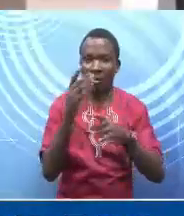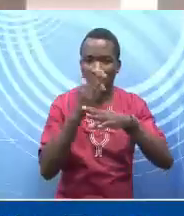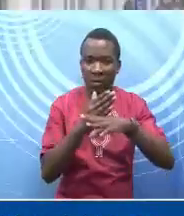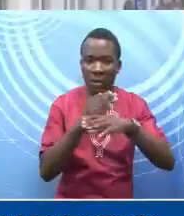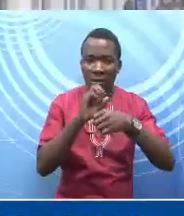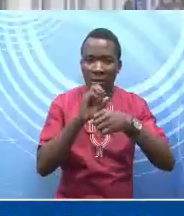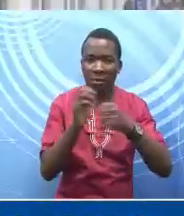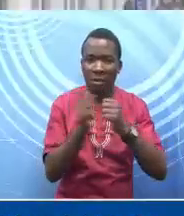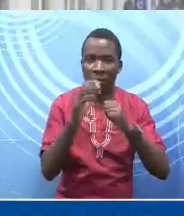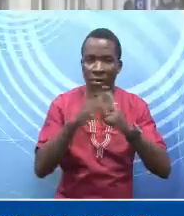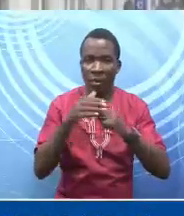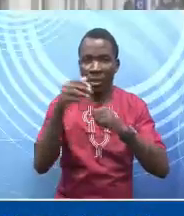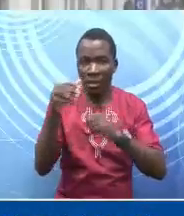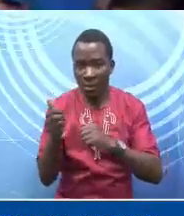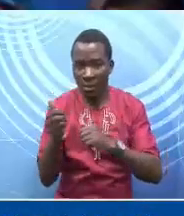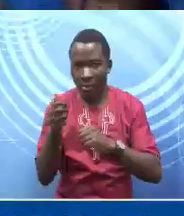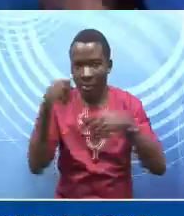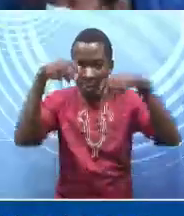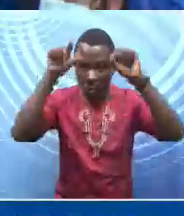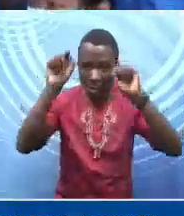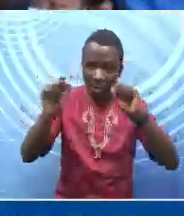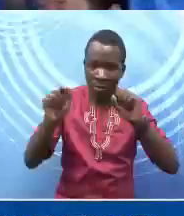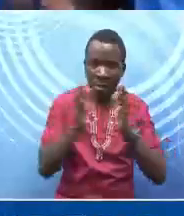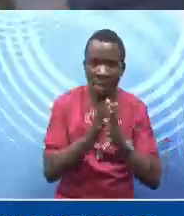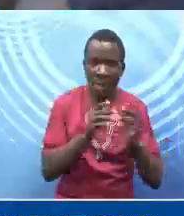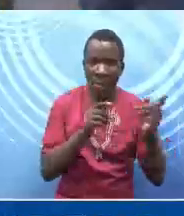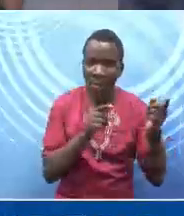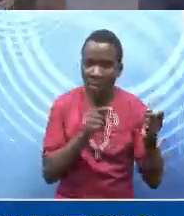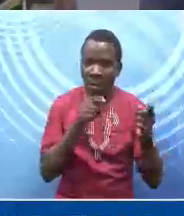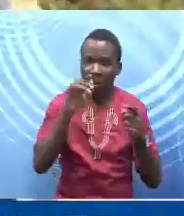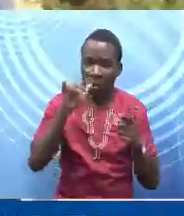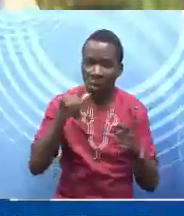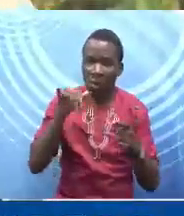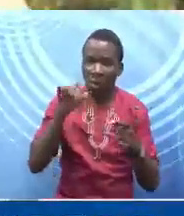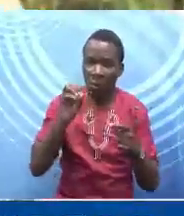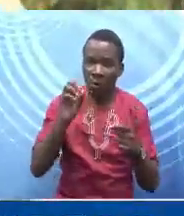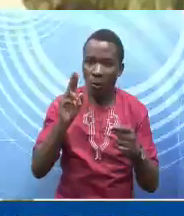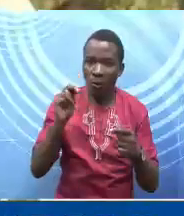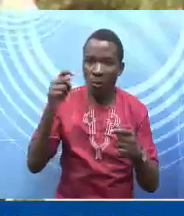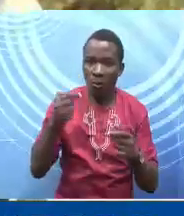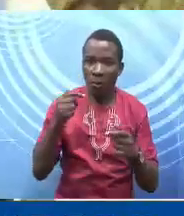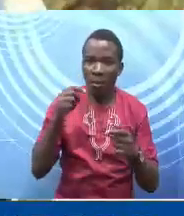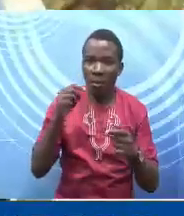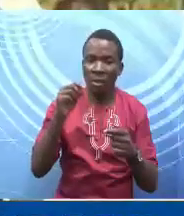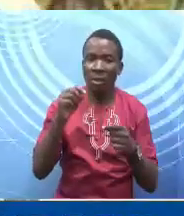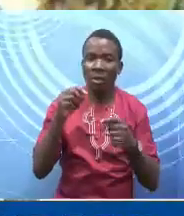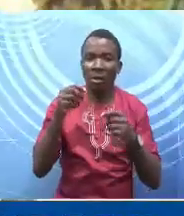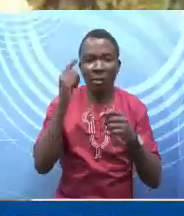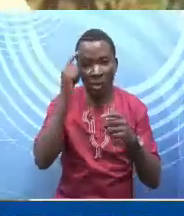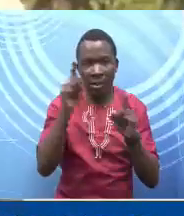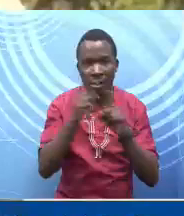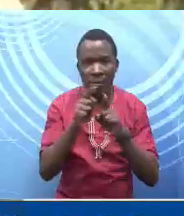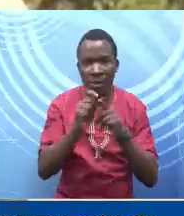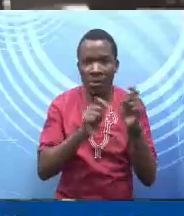COVID-19. Yaba perezida uyu nguyu ndetse na n'uyu Yung San Suu Kyi ufatwa nk'umutegetsi mukuru w'igihugu,